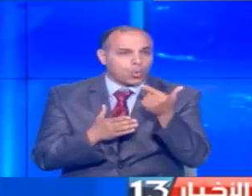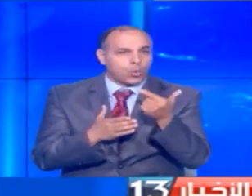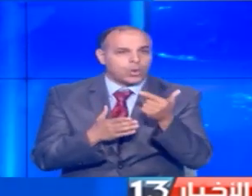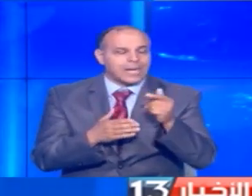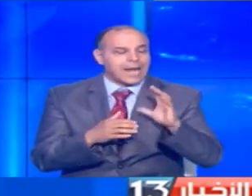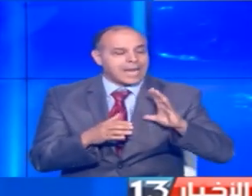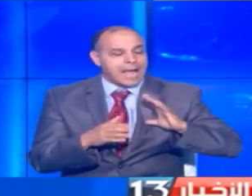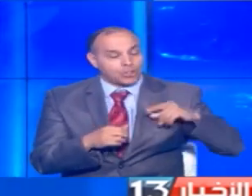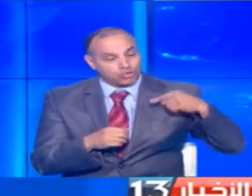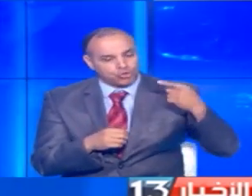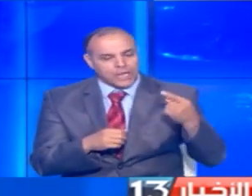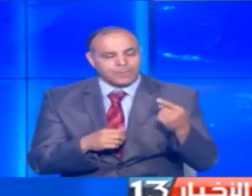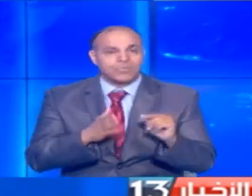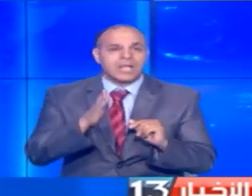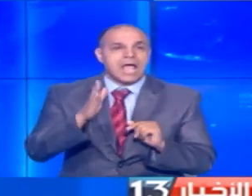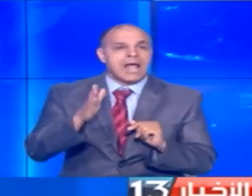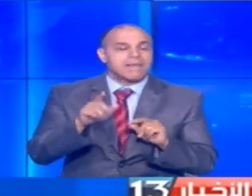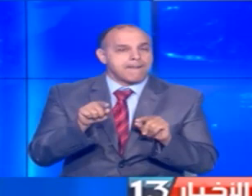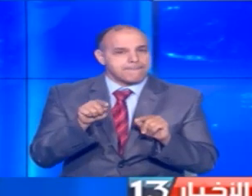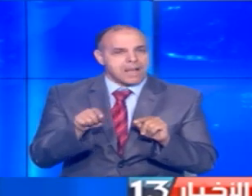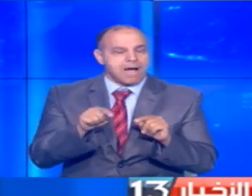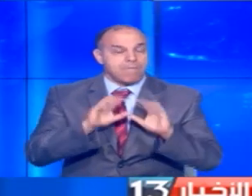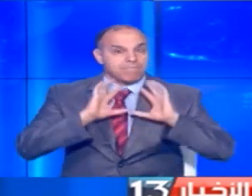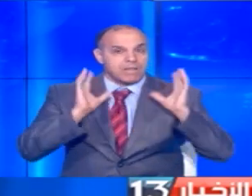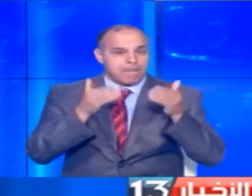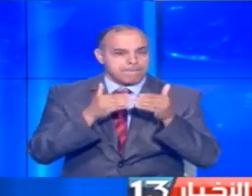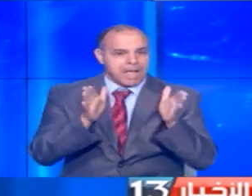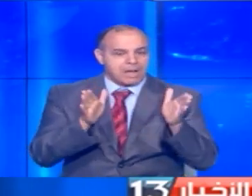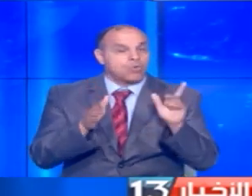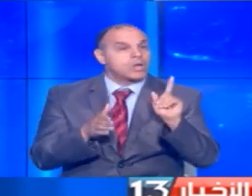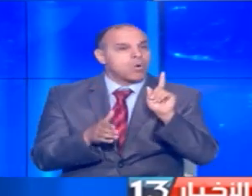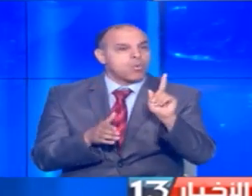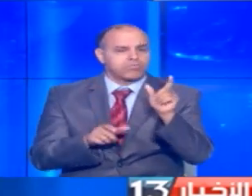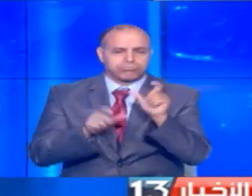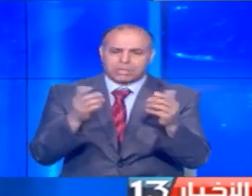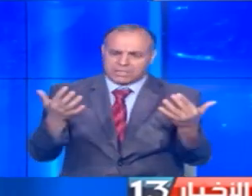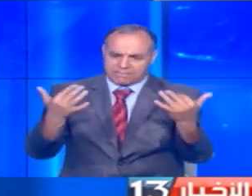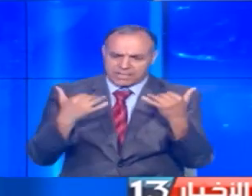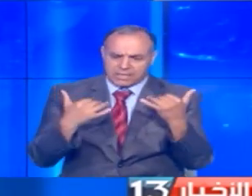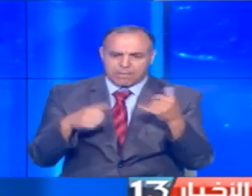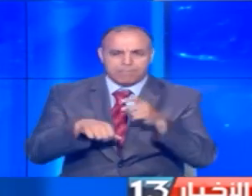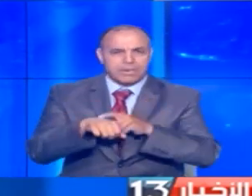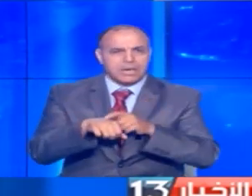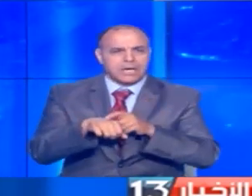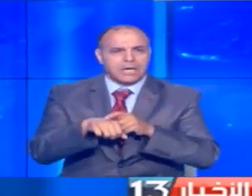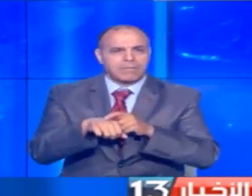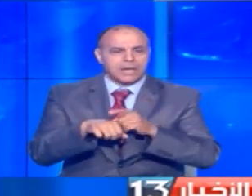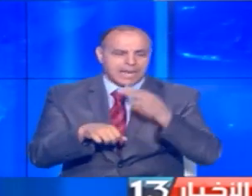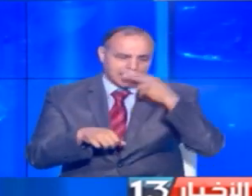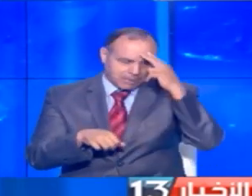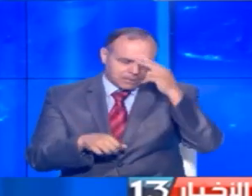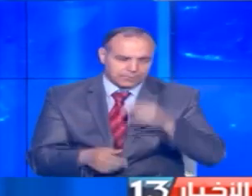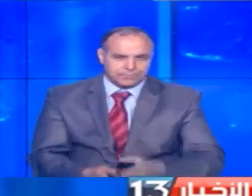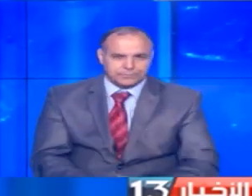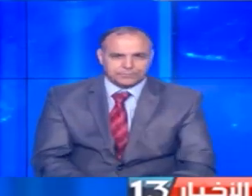يوم الأحد القادم، وستكون فضاءات العرض بها مفتوحة للعموم بداية من اليوم الخميس.